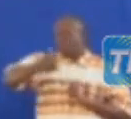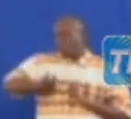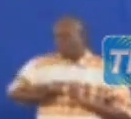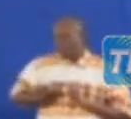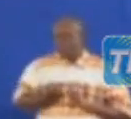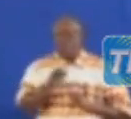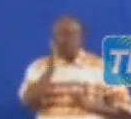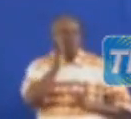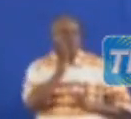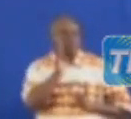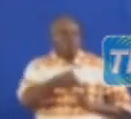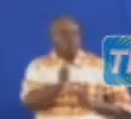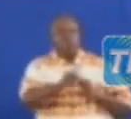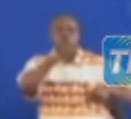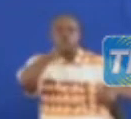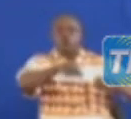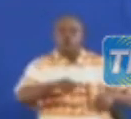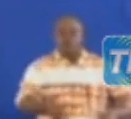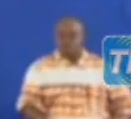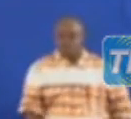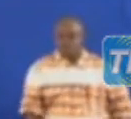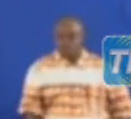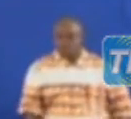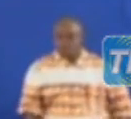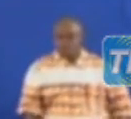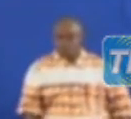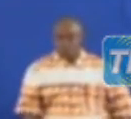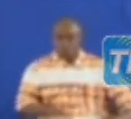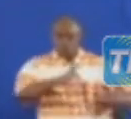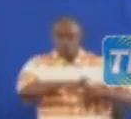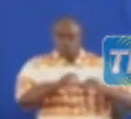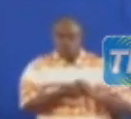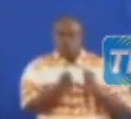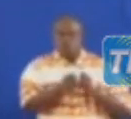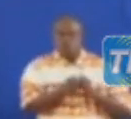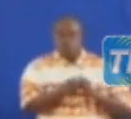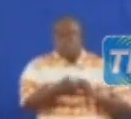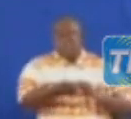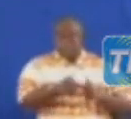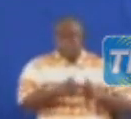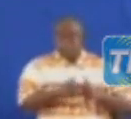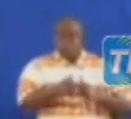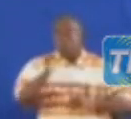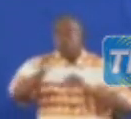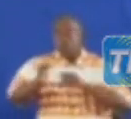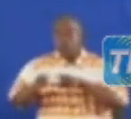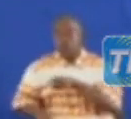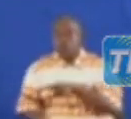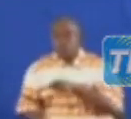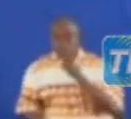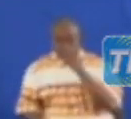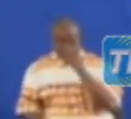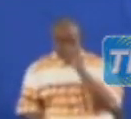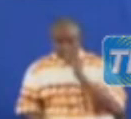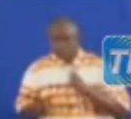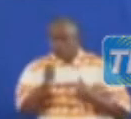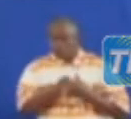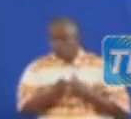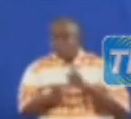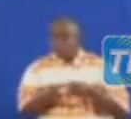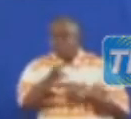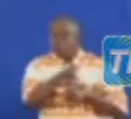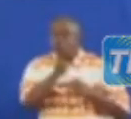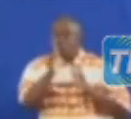watu wenye ulemavu, kuratibu masuala ya michezo na utamaduni katika ngazi zote za Ofisi ya Rais Temisemi, ofisi za